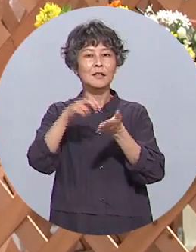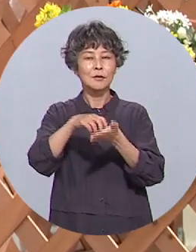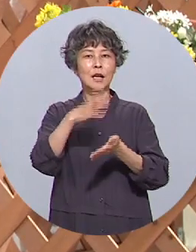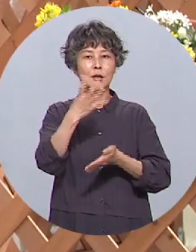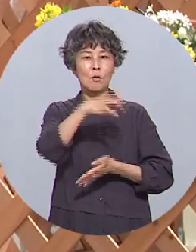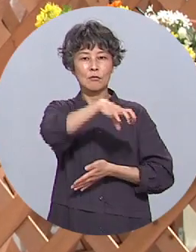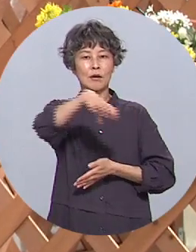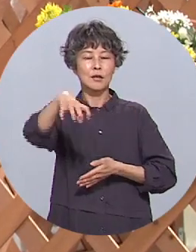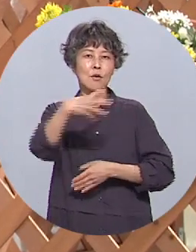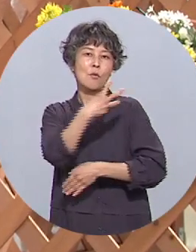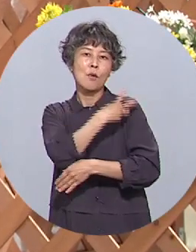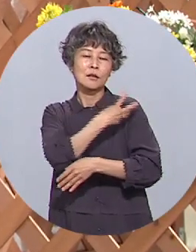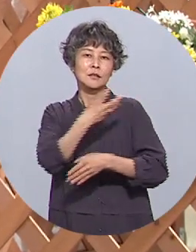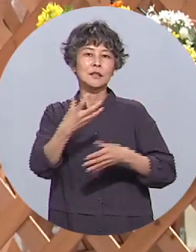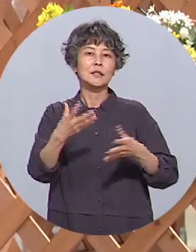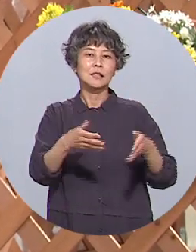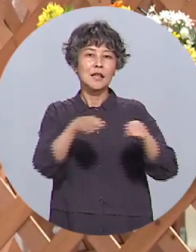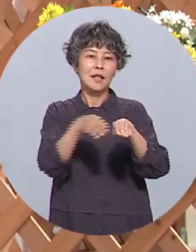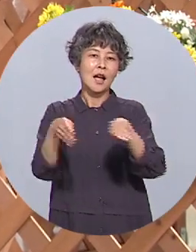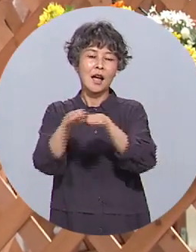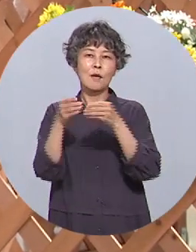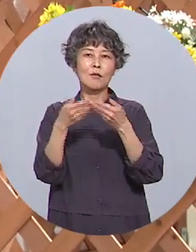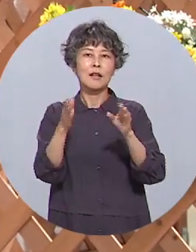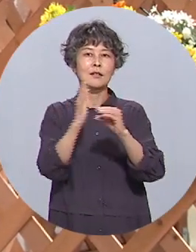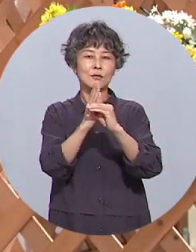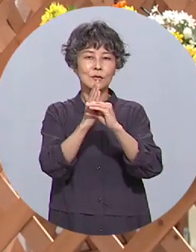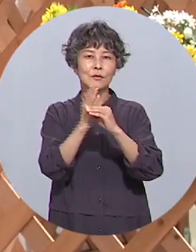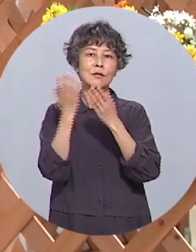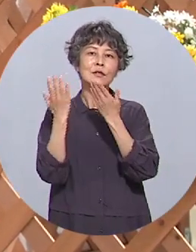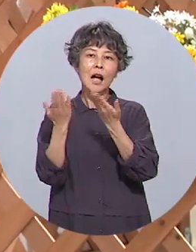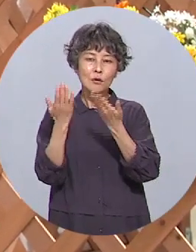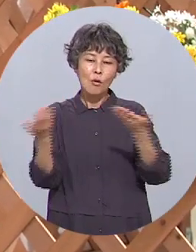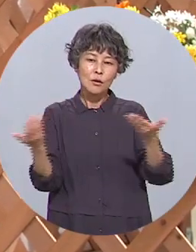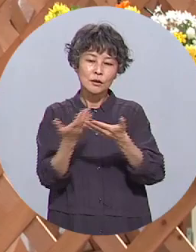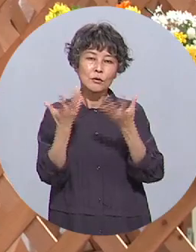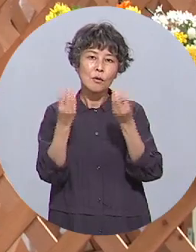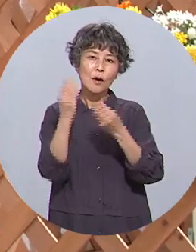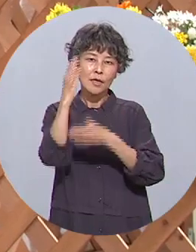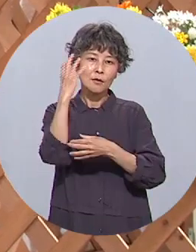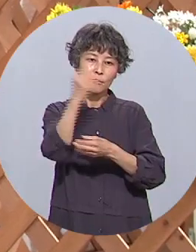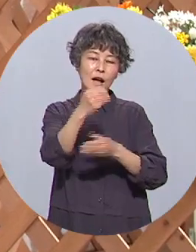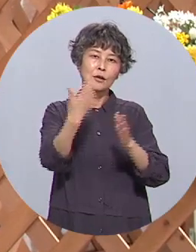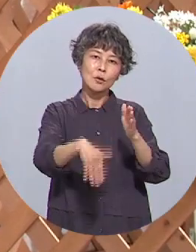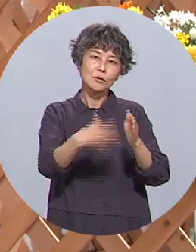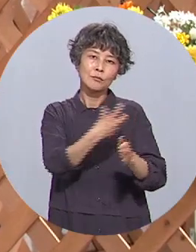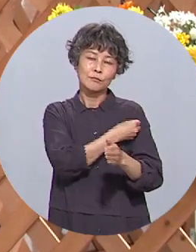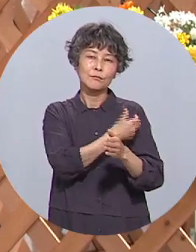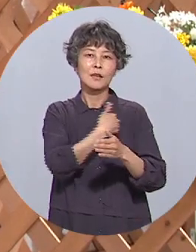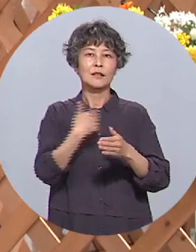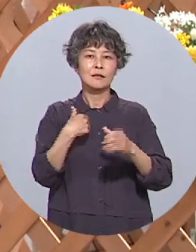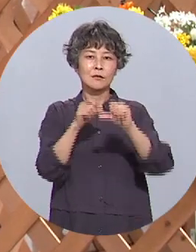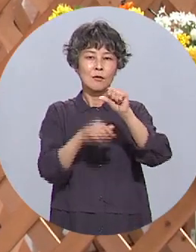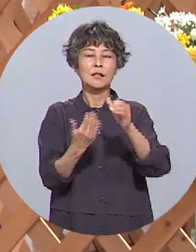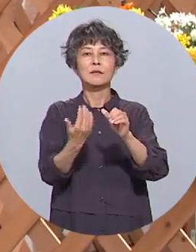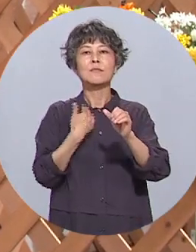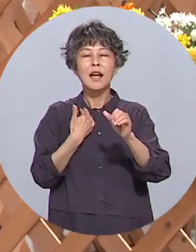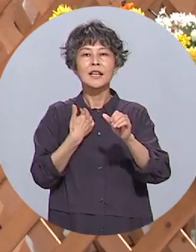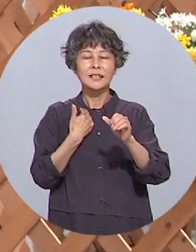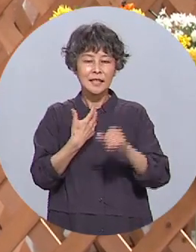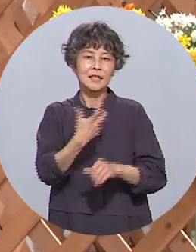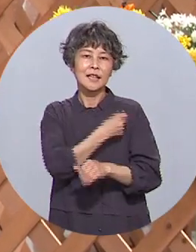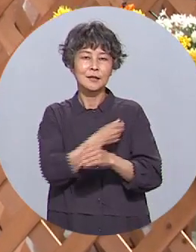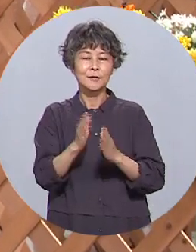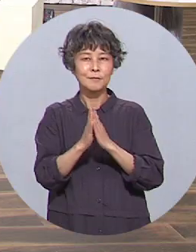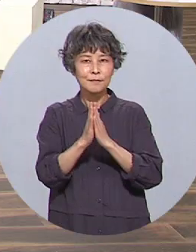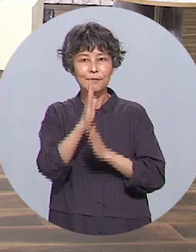カ所のワクチン接種センターを開設しています。学校や仕事帰りに利用できますので、ゴールデンウィーク前に早めの接種をご